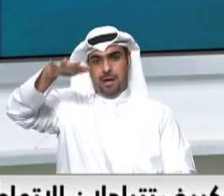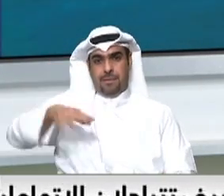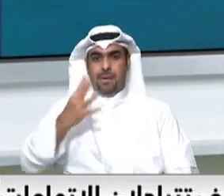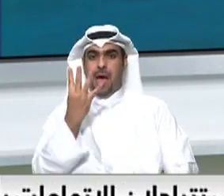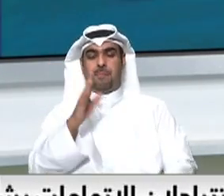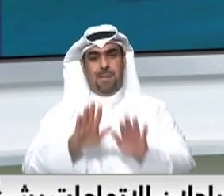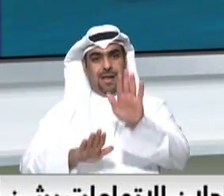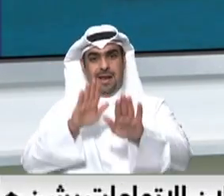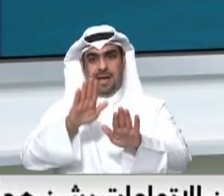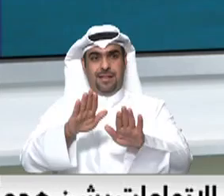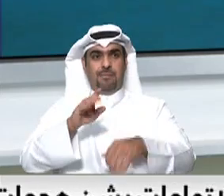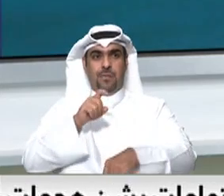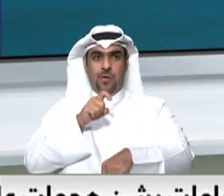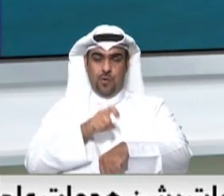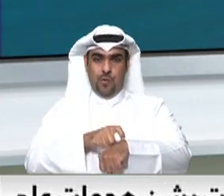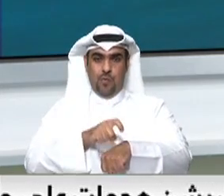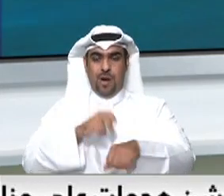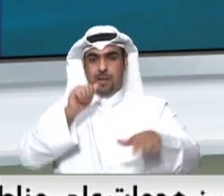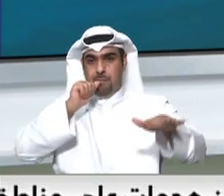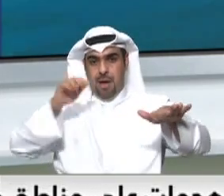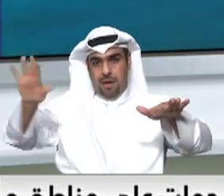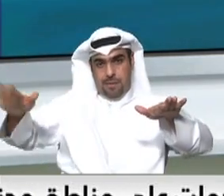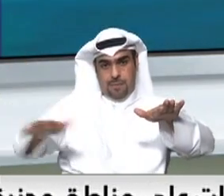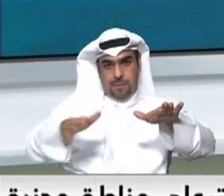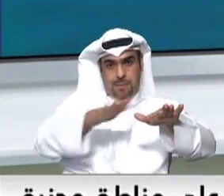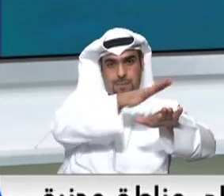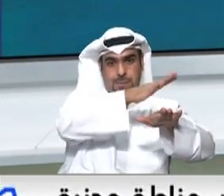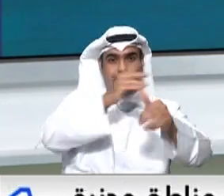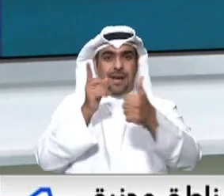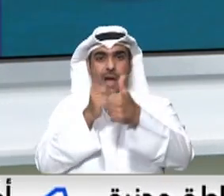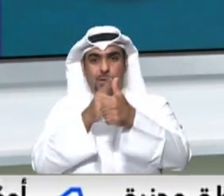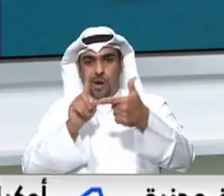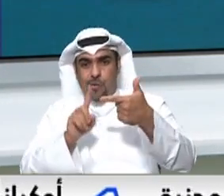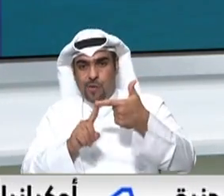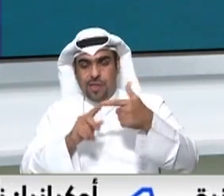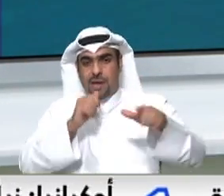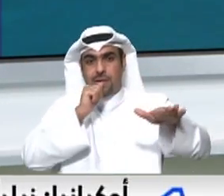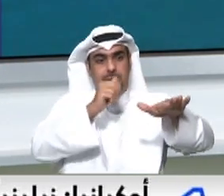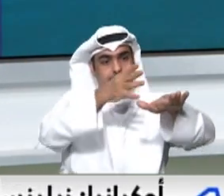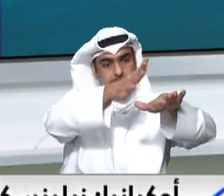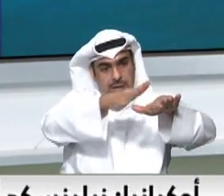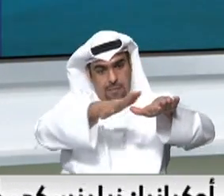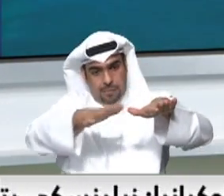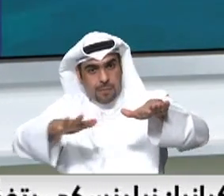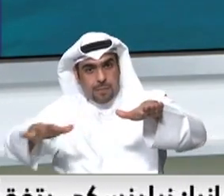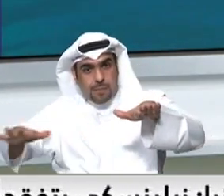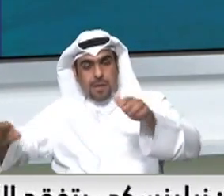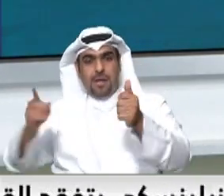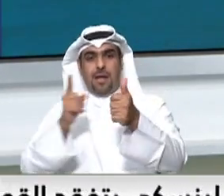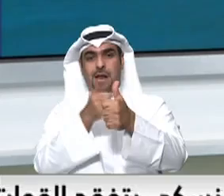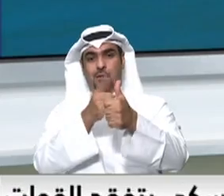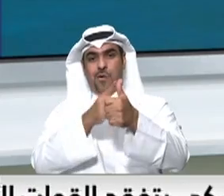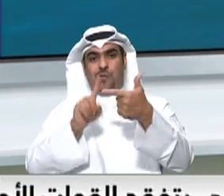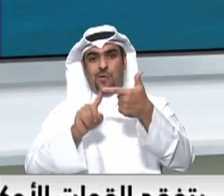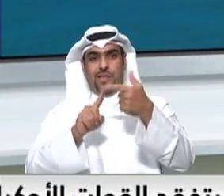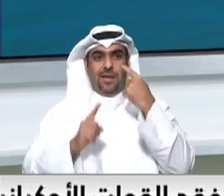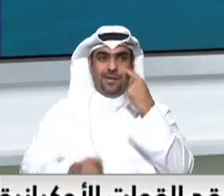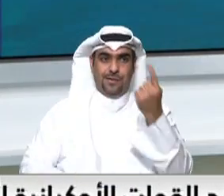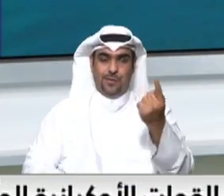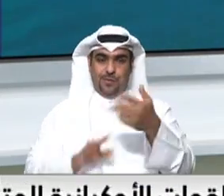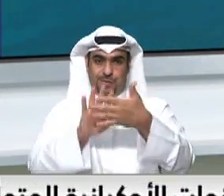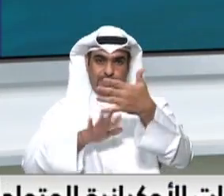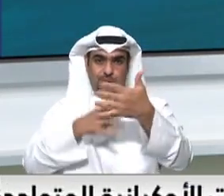7:57 دقيقه صباحا والماده الثاني الساعه 11:32 دقيقه مساء والجزر الاول الساعه 2:09 صباحا